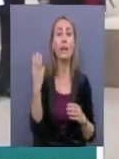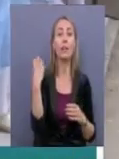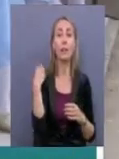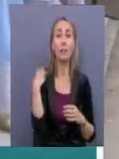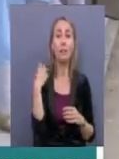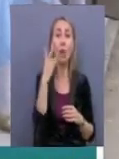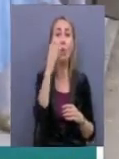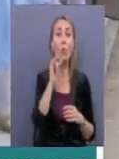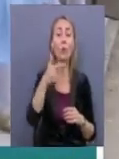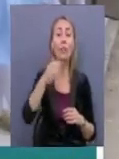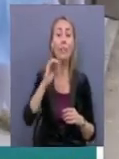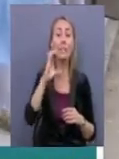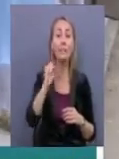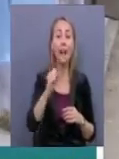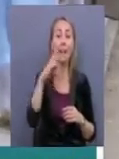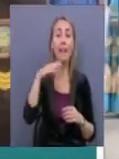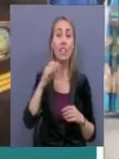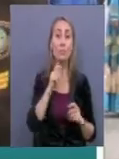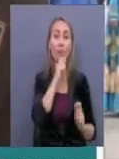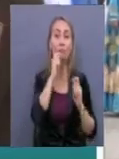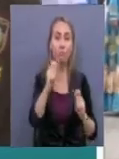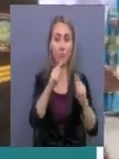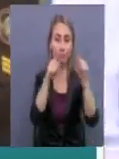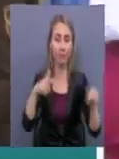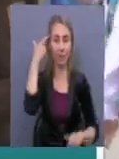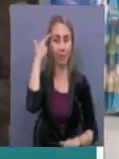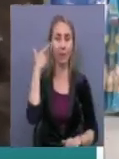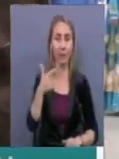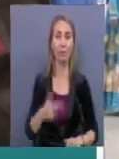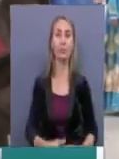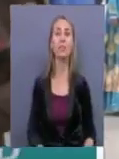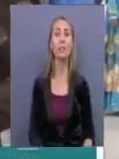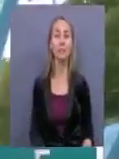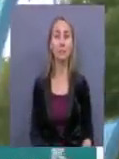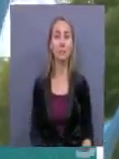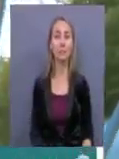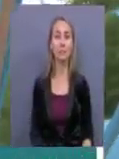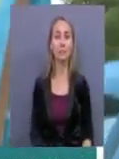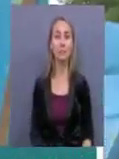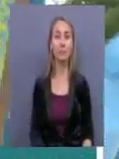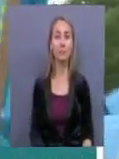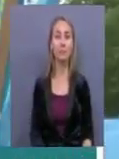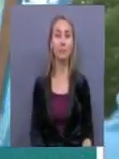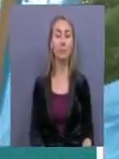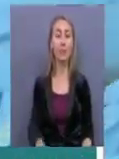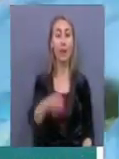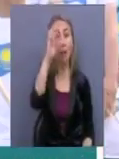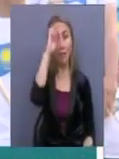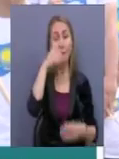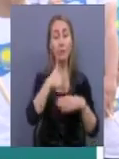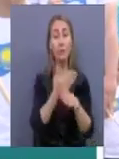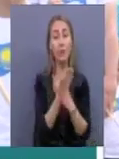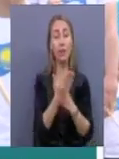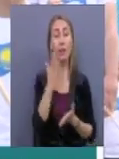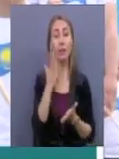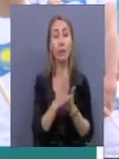Солардың арасында Көкшетау техникалық институтының 4-ші курс курсанты Нұрғиса Тәжібаев та бар. Рәміздердің біз үшін өте маңызды